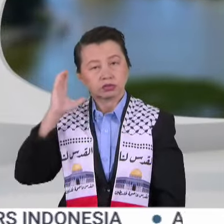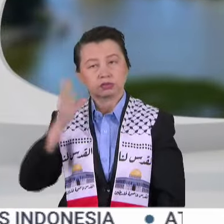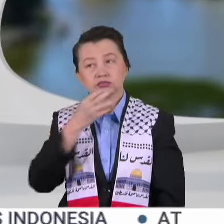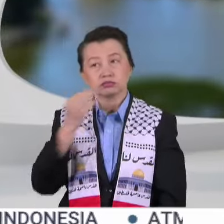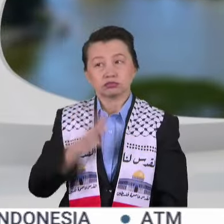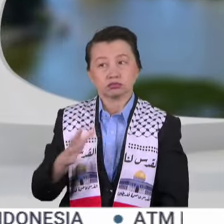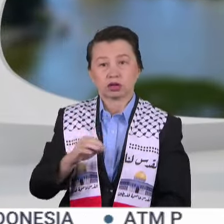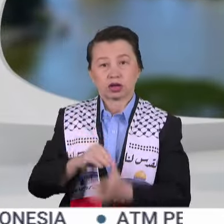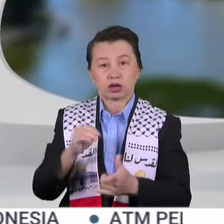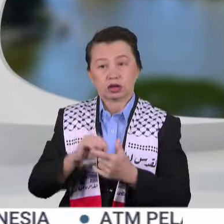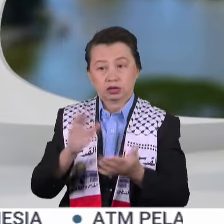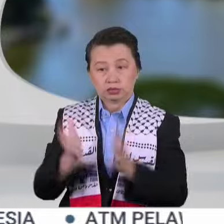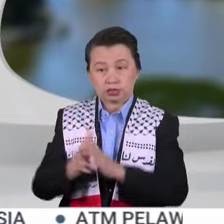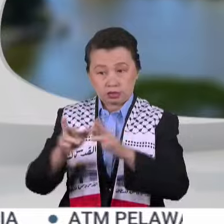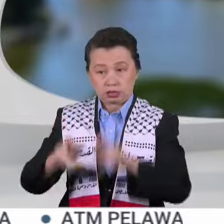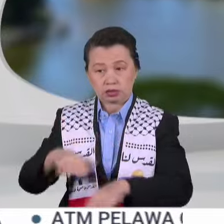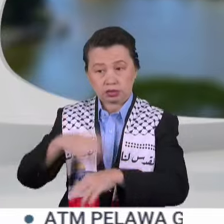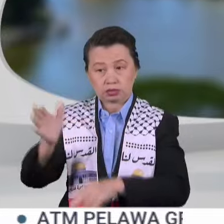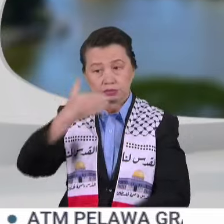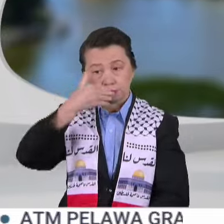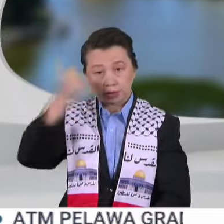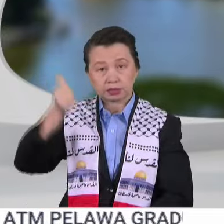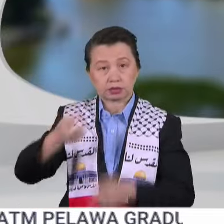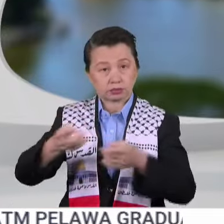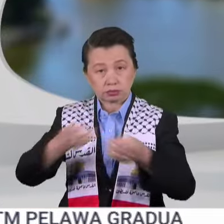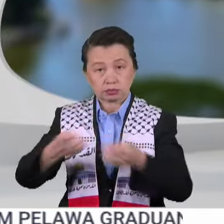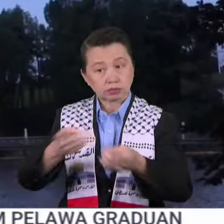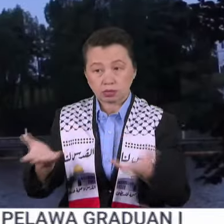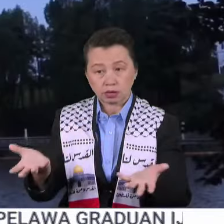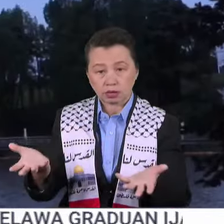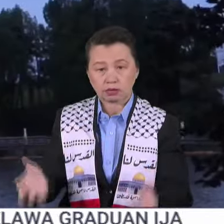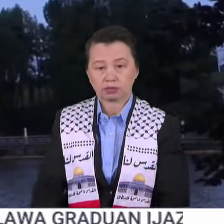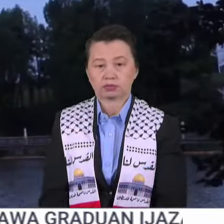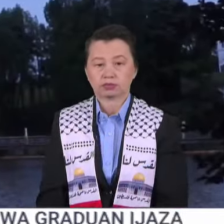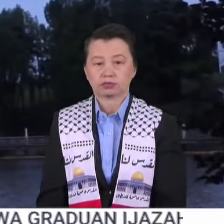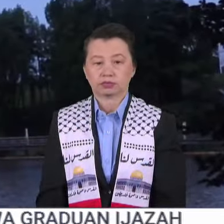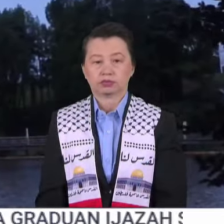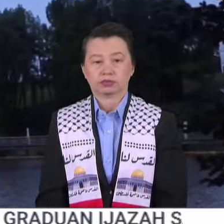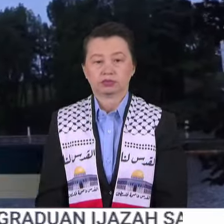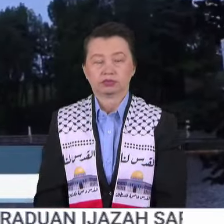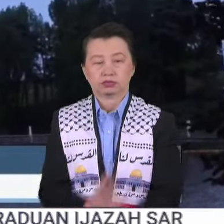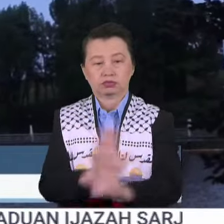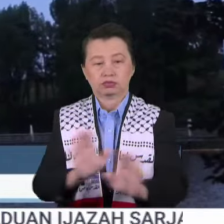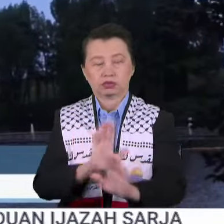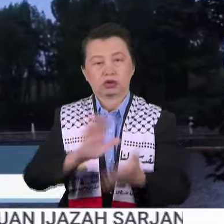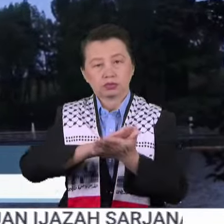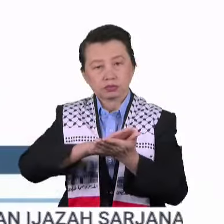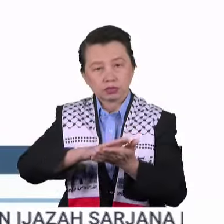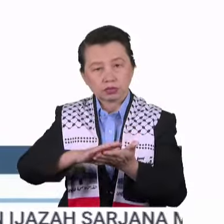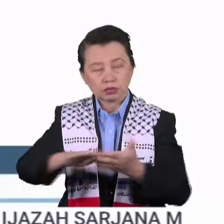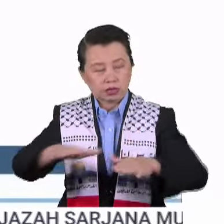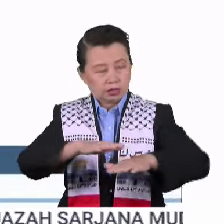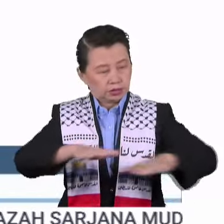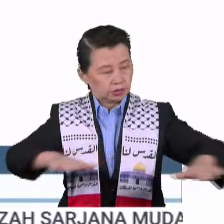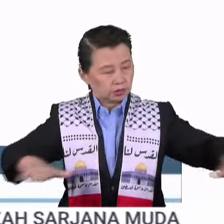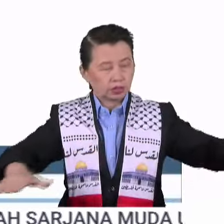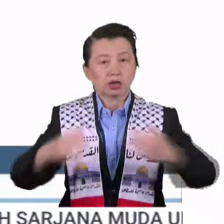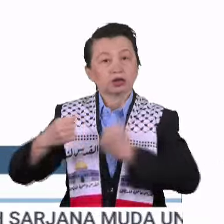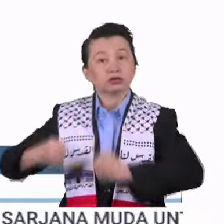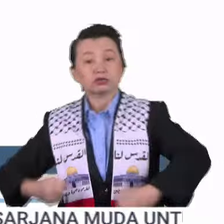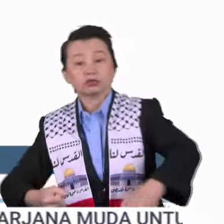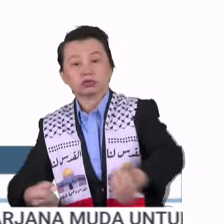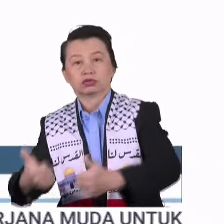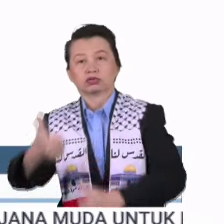lewa atau menjadi warga yang lebih berdisiplin. bukan sahaja bersih di darat tetapi juga